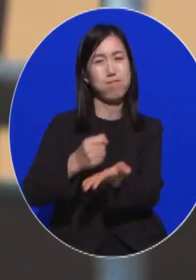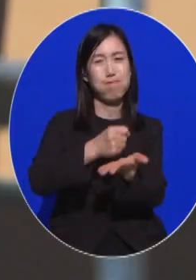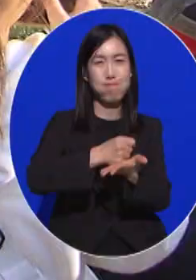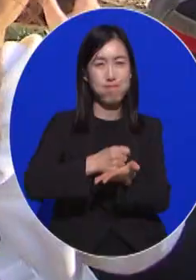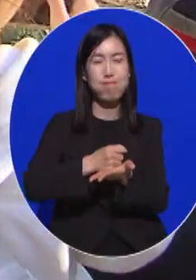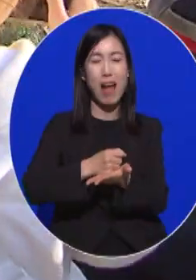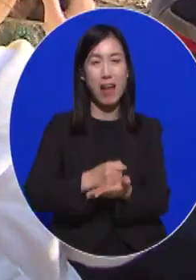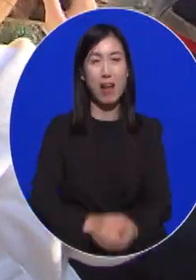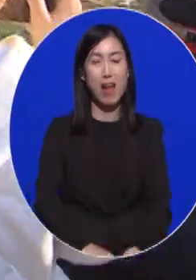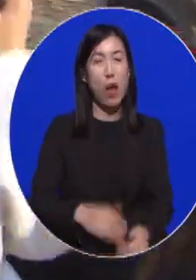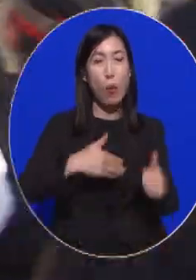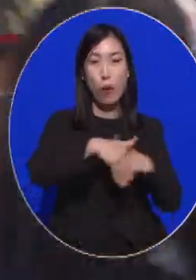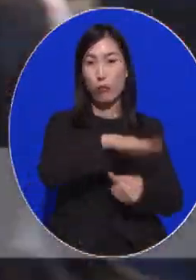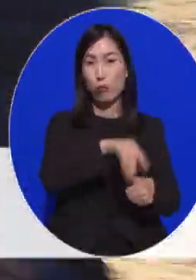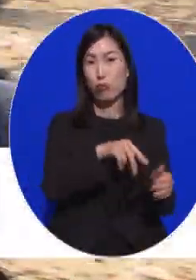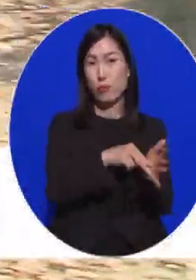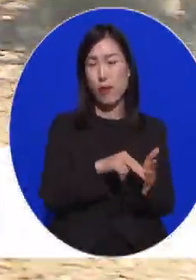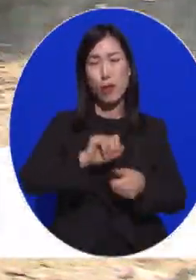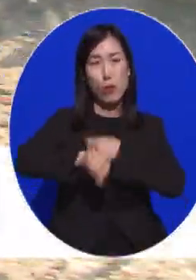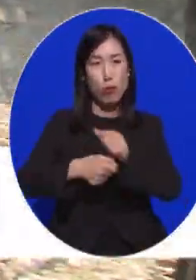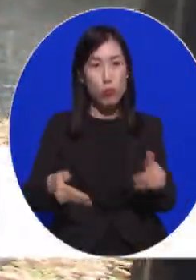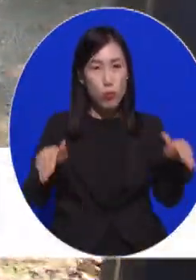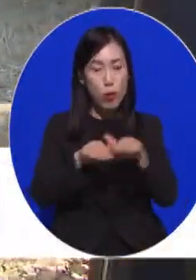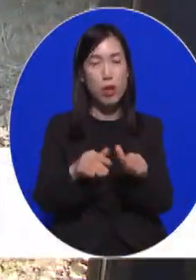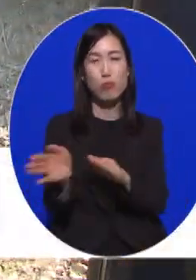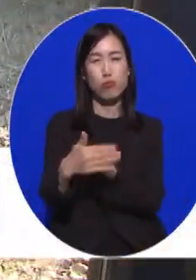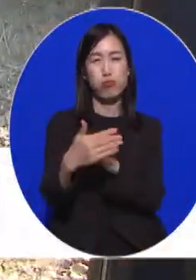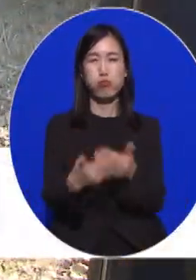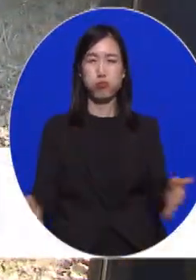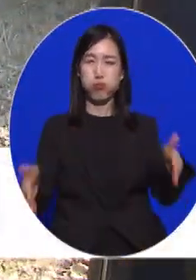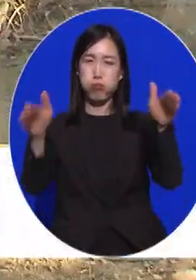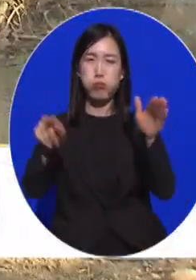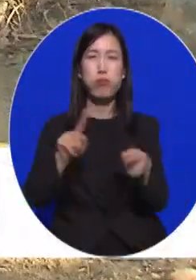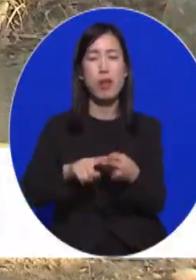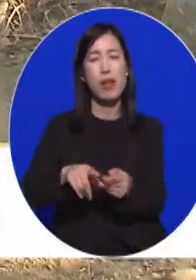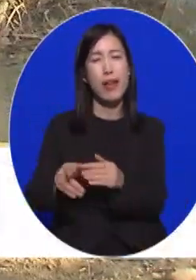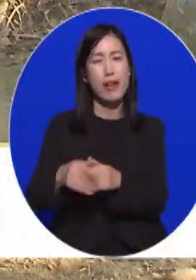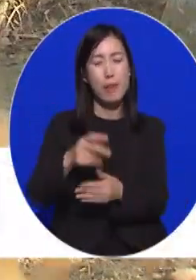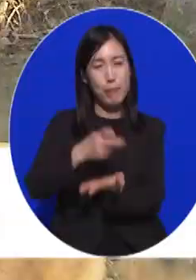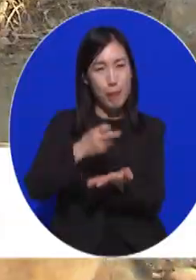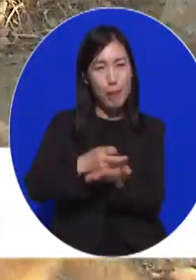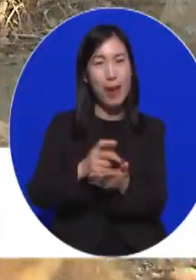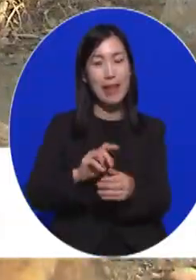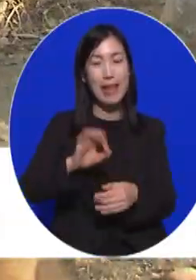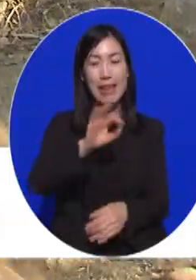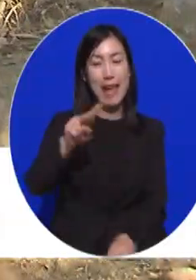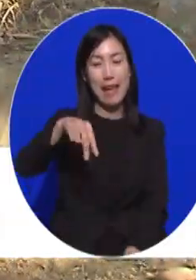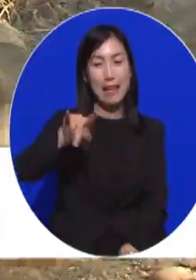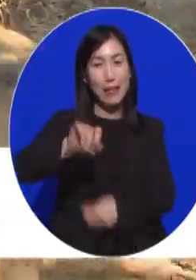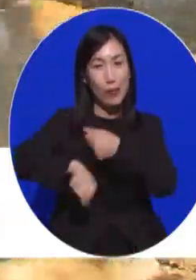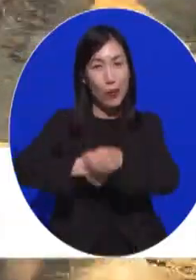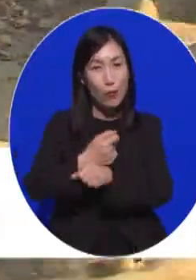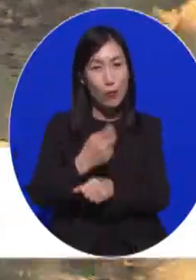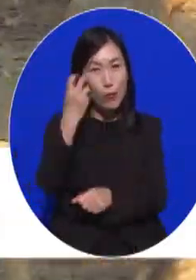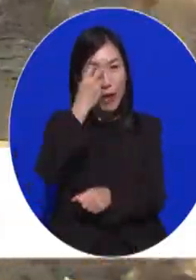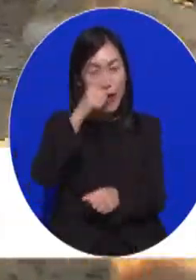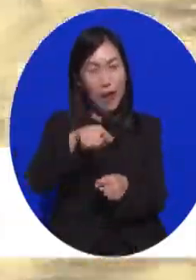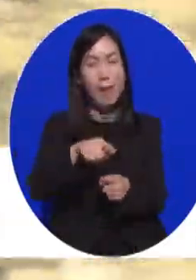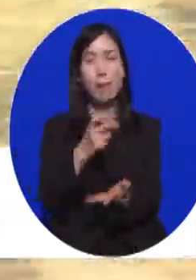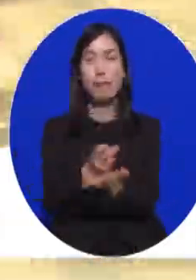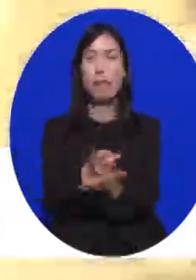공론화 환경부는 동물원 및 수족관의 관리에 대한 법률과 야생동물 보호 및 관리에 관한 법률을